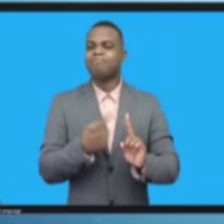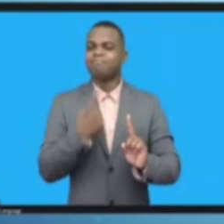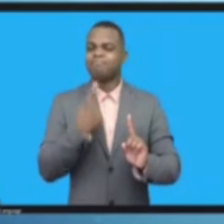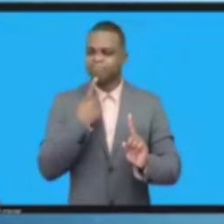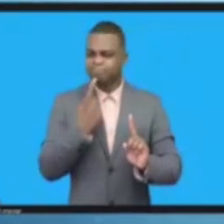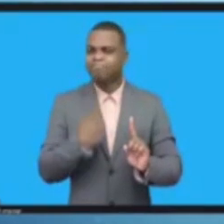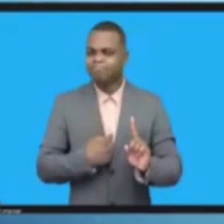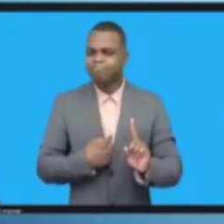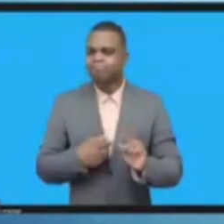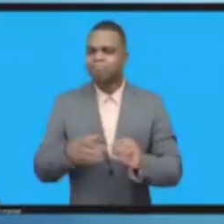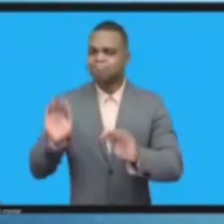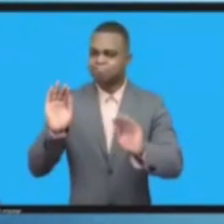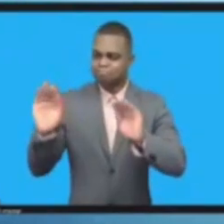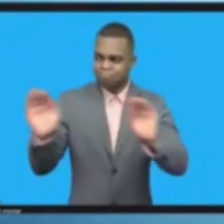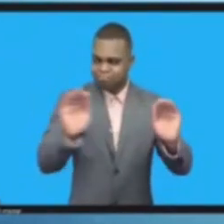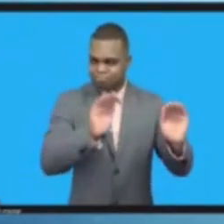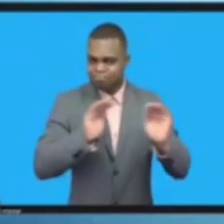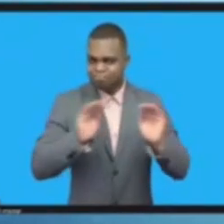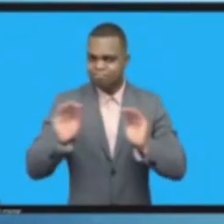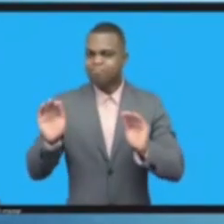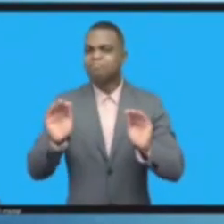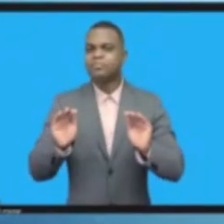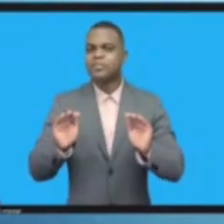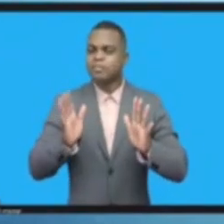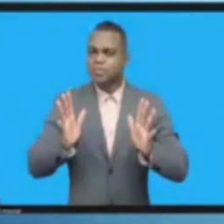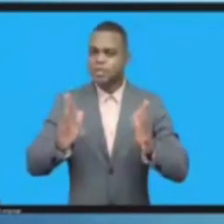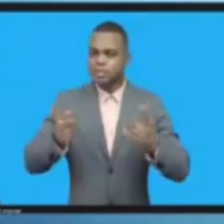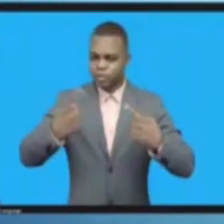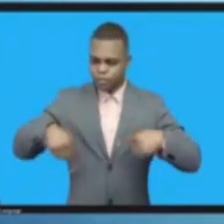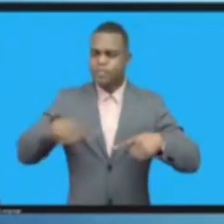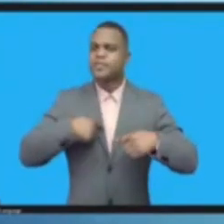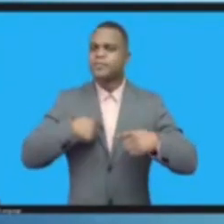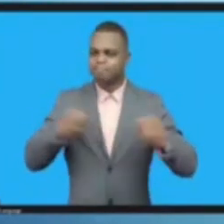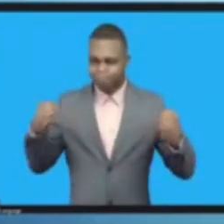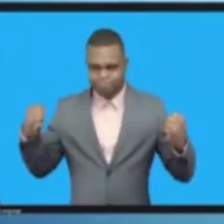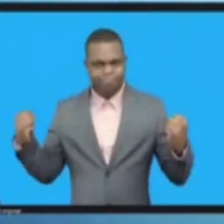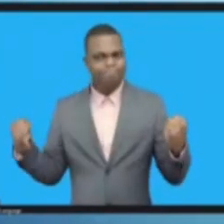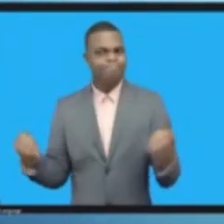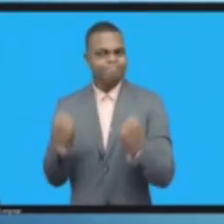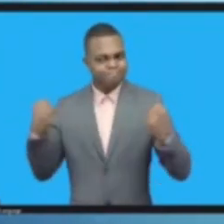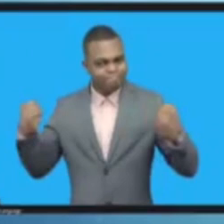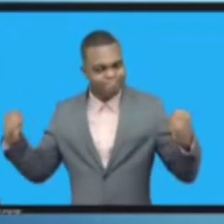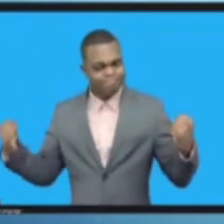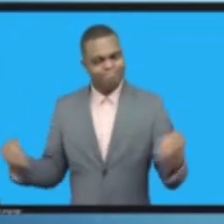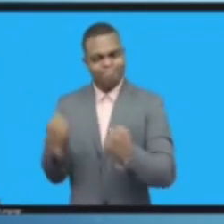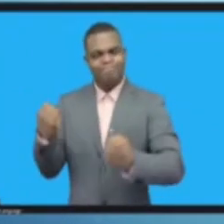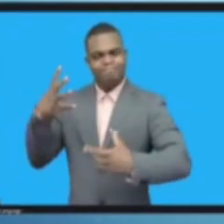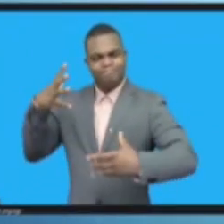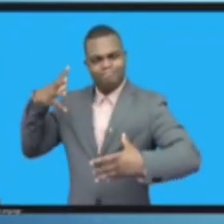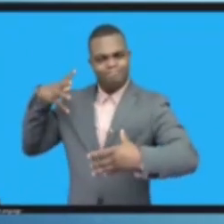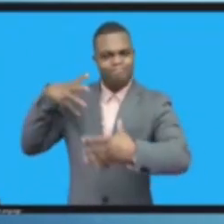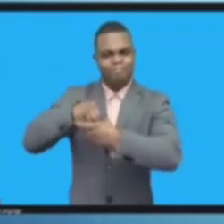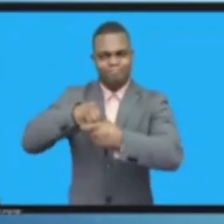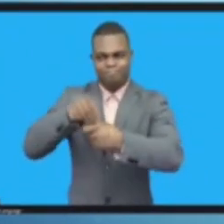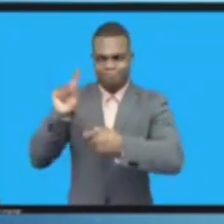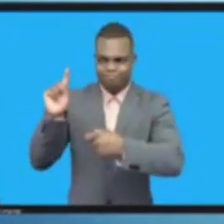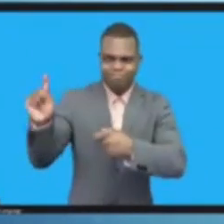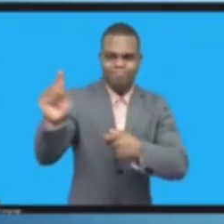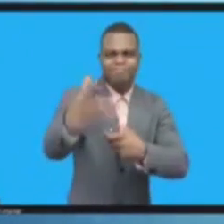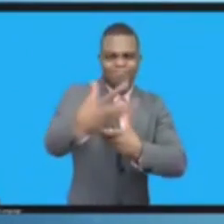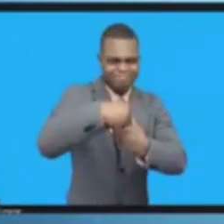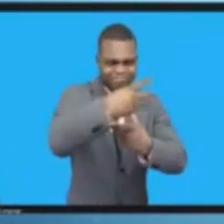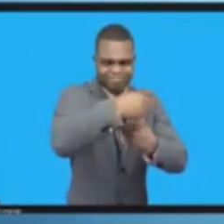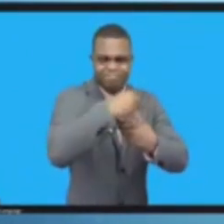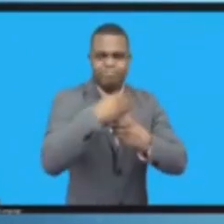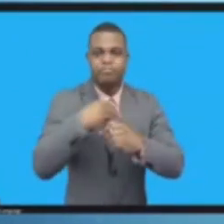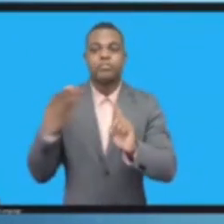numérique parce que celle-ci va redéfinir notre monde. La technologie produit ou a